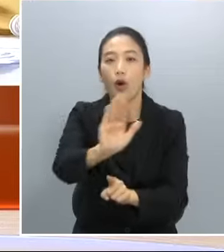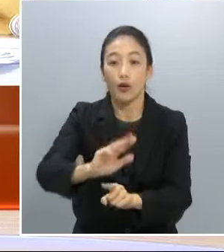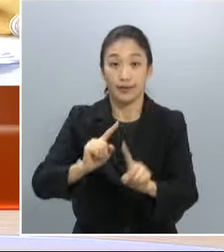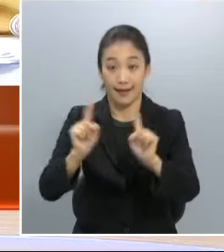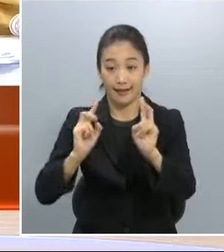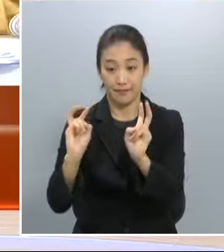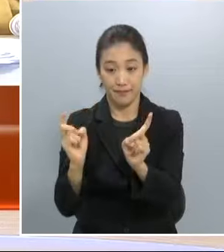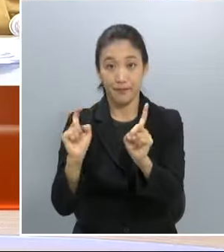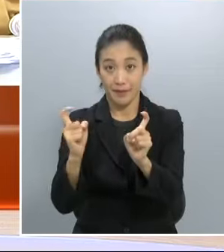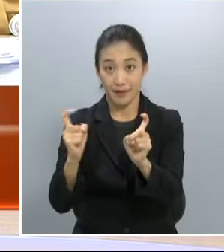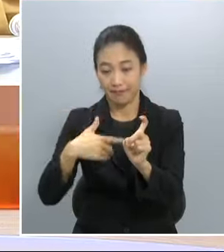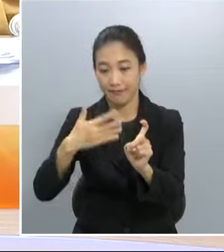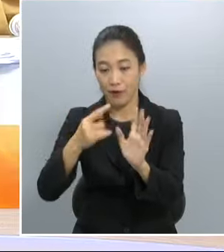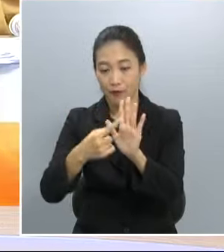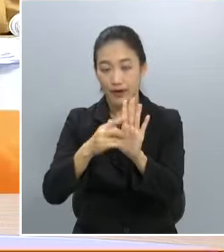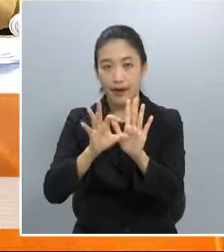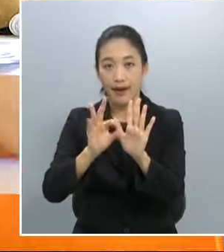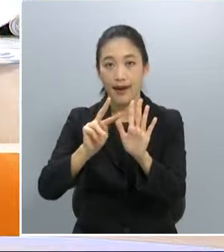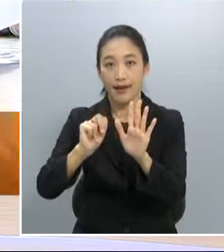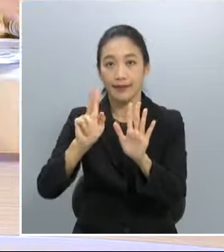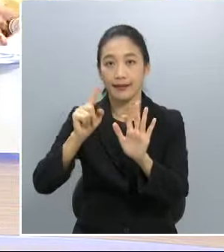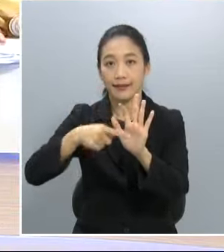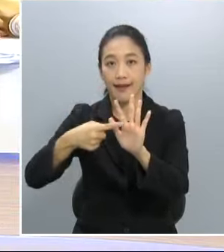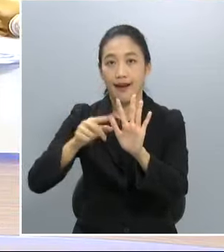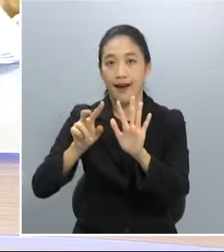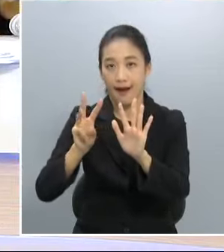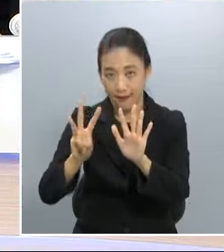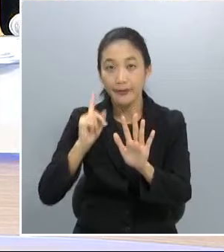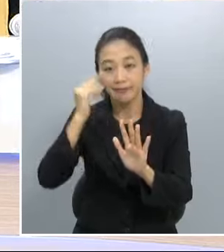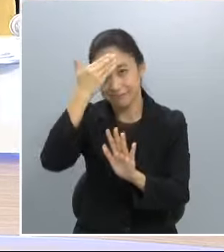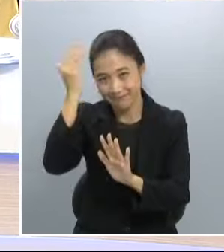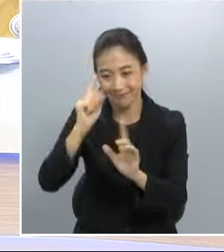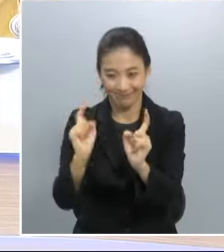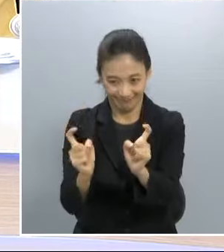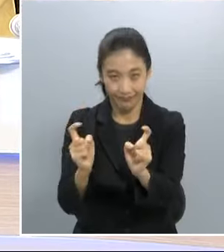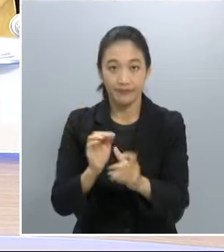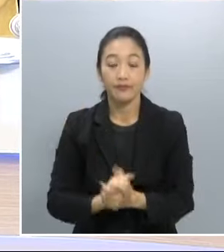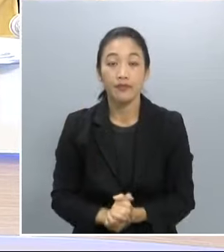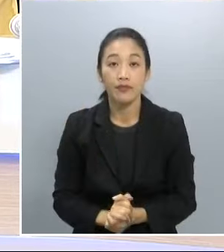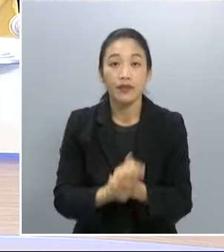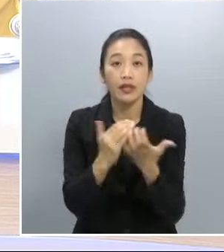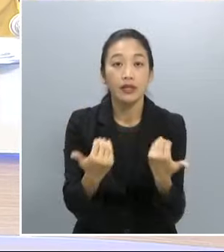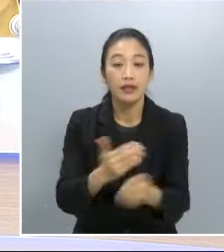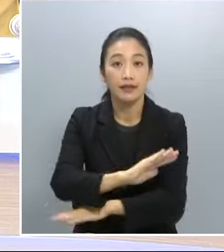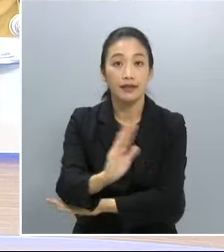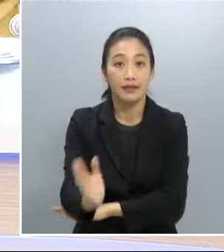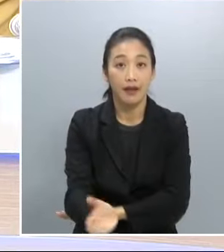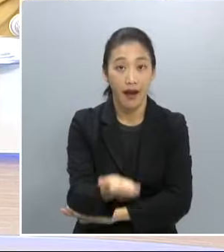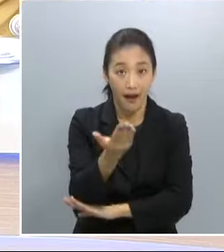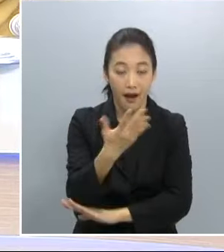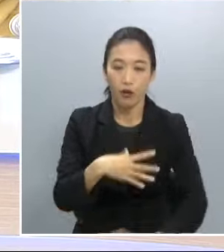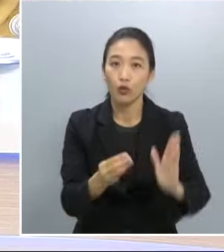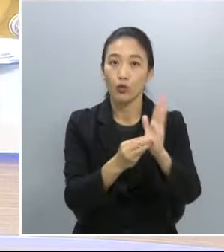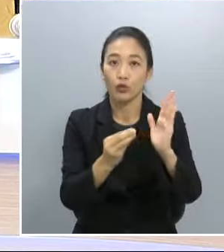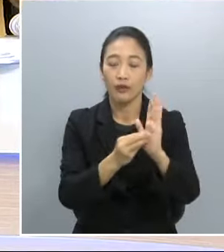ผู้ชมครับแล้วก็มาติดตามดินฟ้าอากาศครับซักนิดนึงฝุ่นมาหรือยังกทมเช้าวันนี้นานๆนานๆจะ